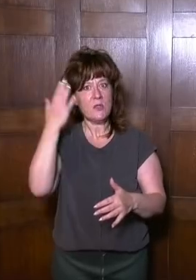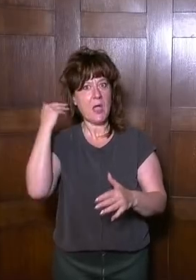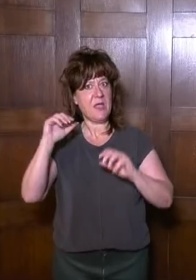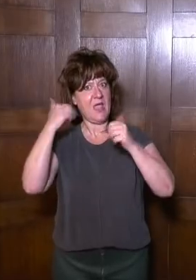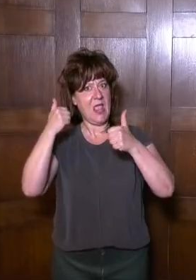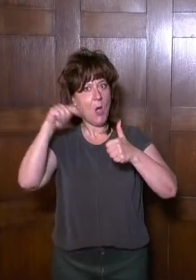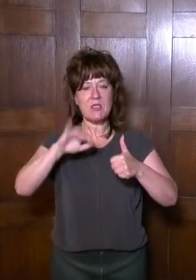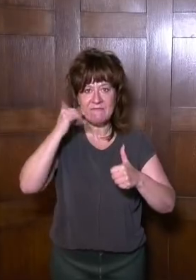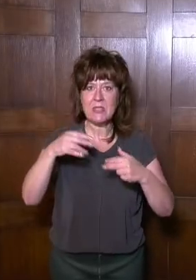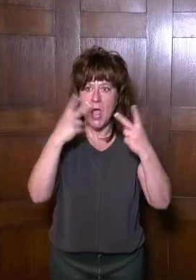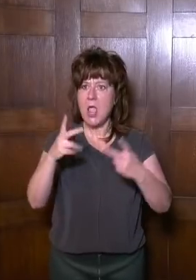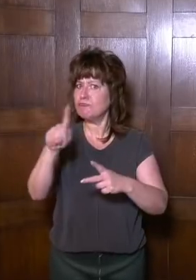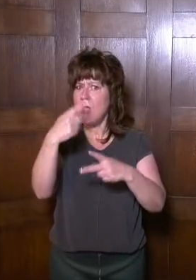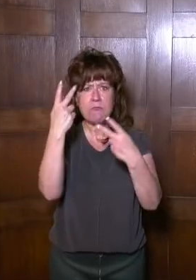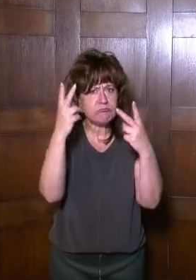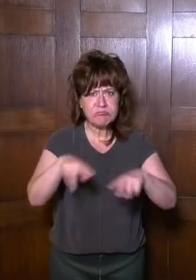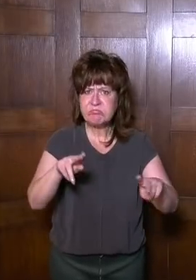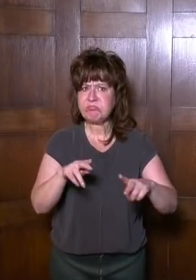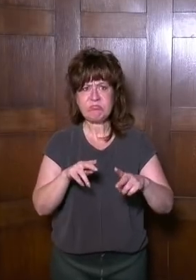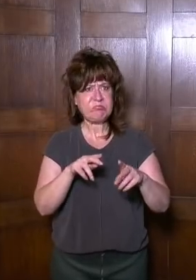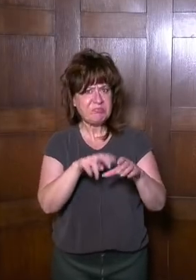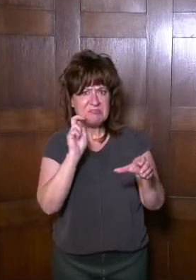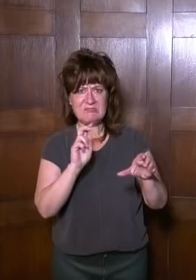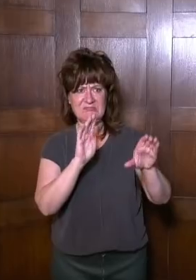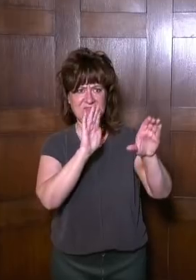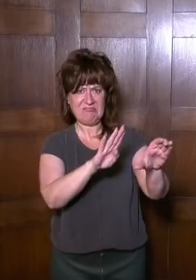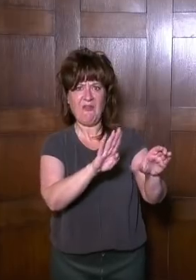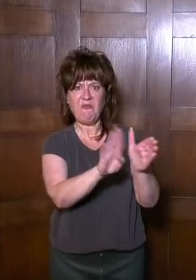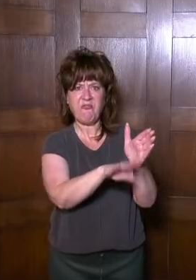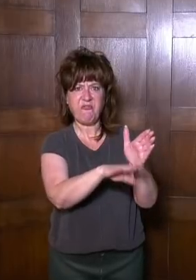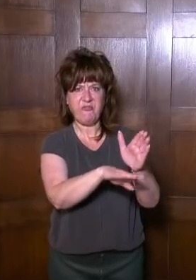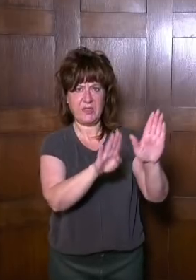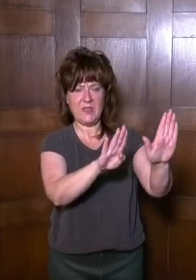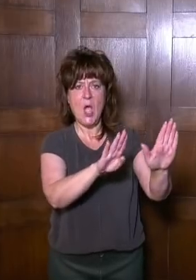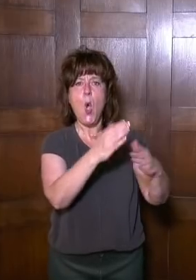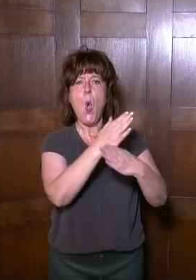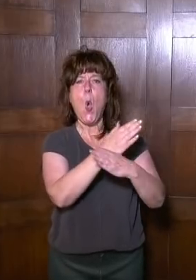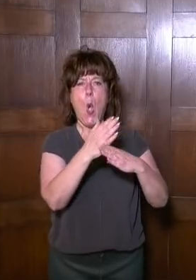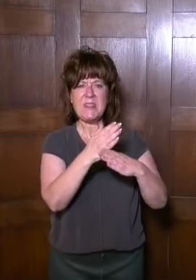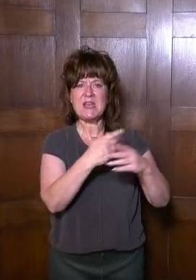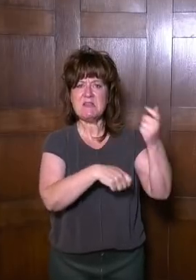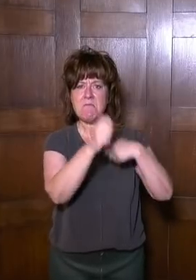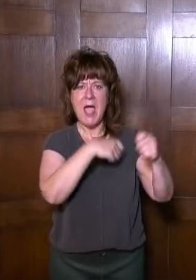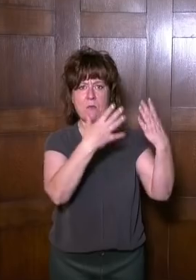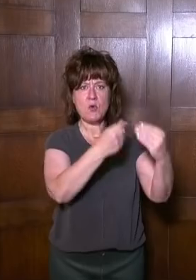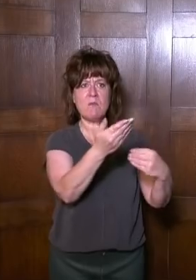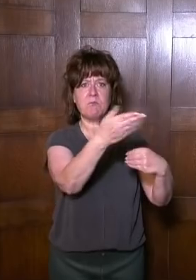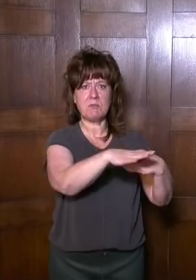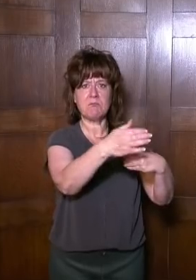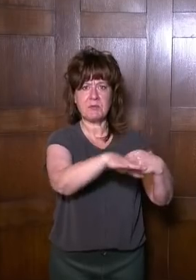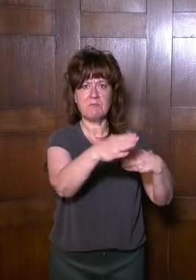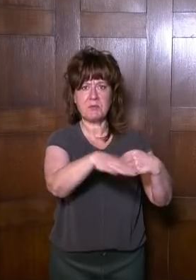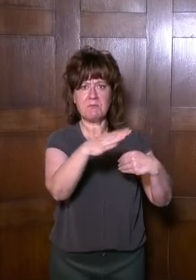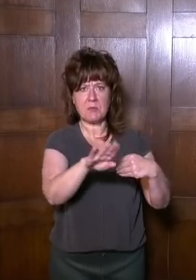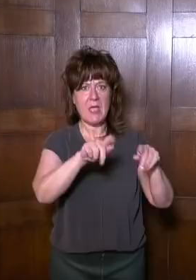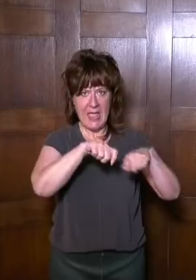erlebt. Die wurden nicht betreut, die wurden ausgegrenzt, die wurden stigmatisiert und eine vernünftige Behandlung war nicht gut und es sind alle gestorben. Das war die